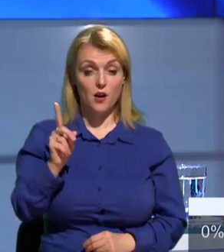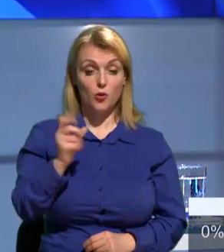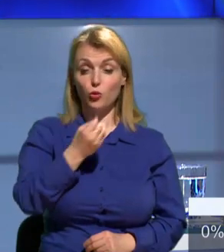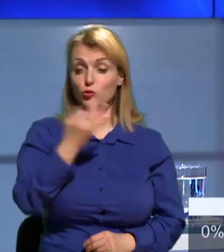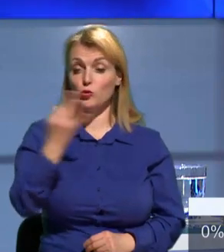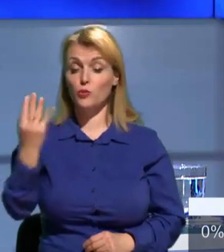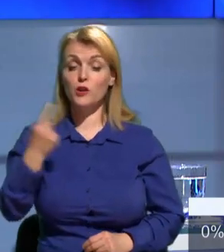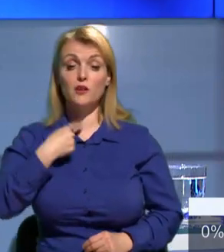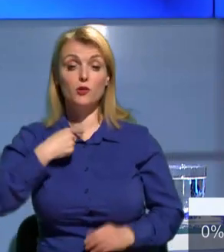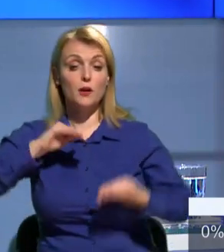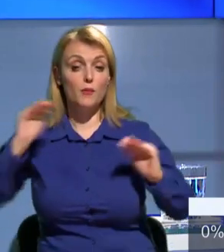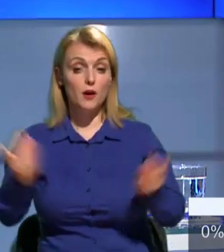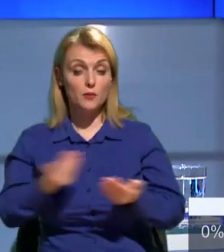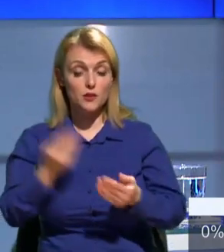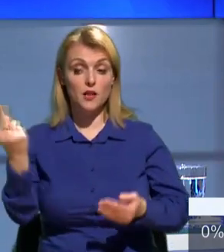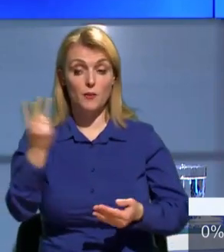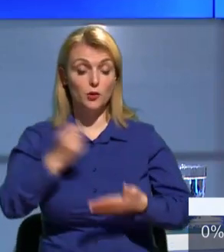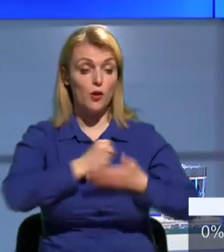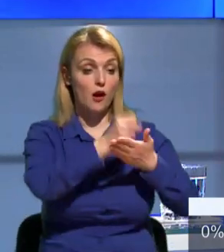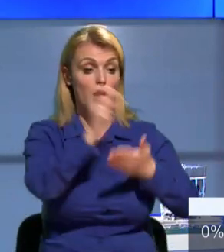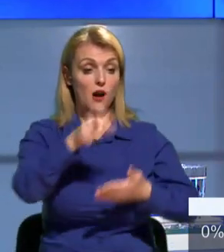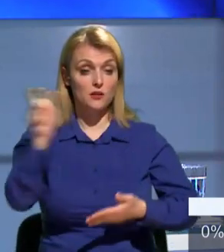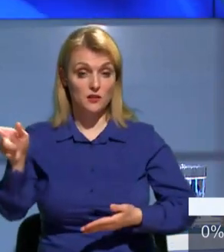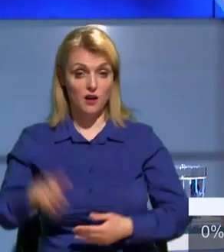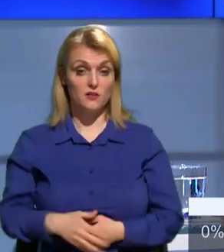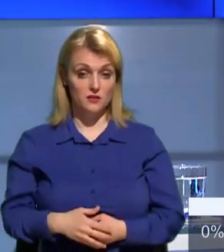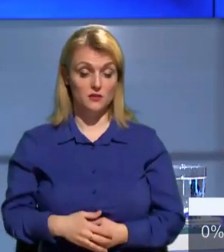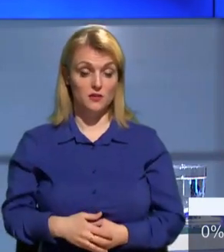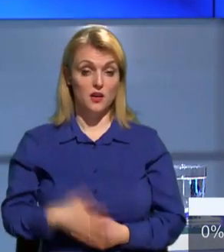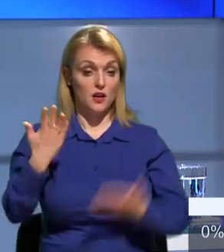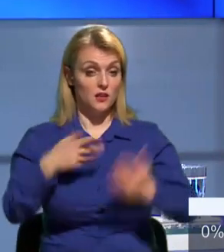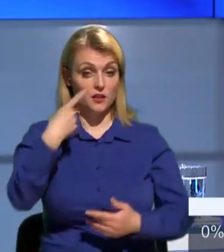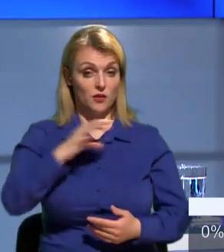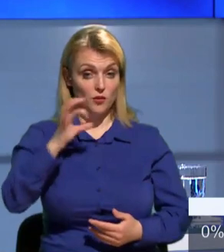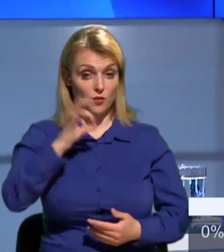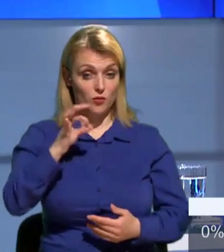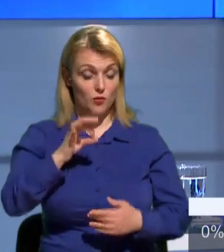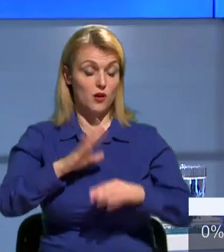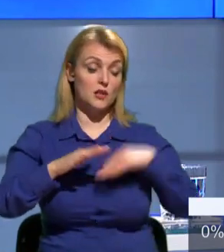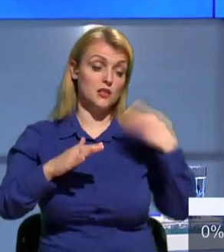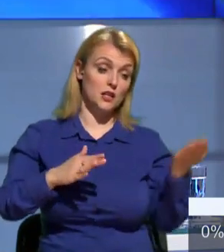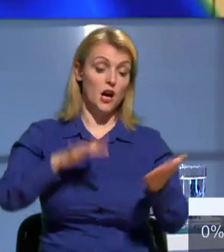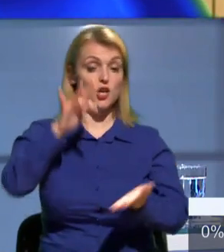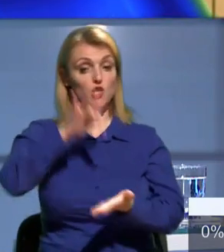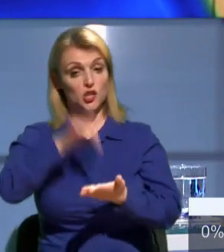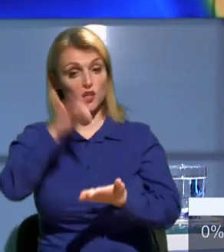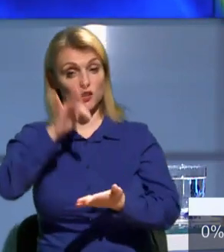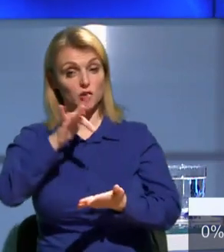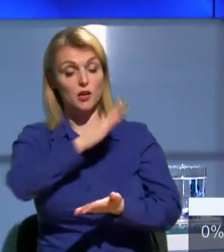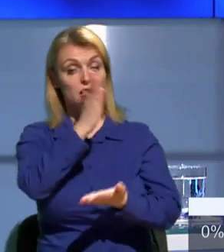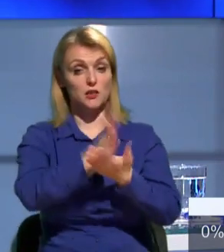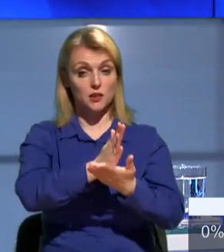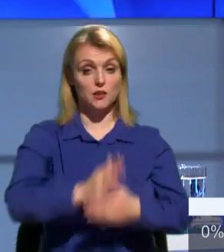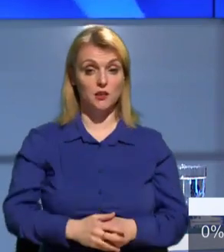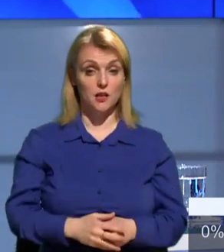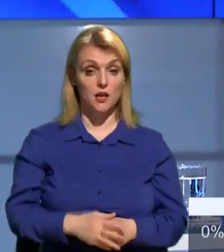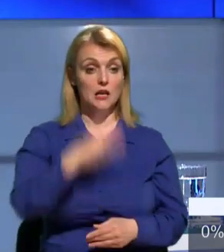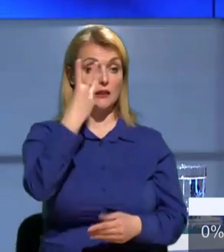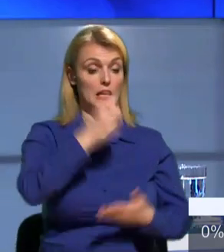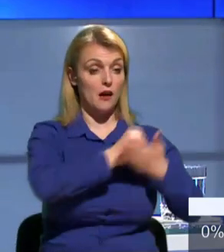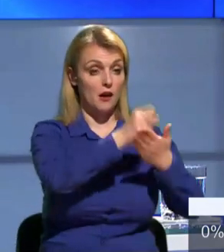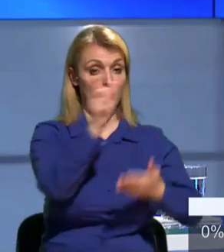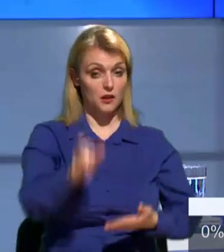de voturi mai puțin la ambii candidați. Dacă e să vorbim de stânga, centru-stânga, sunt